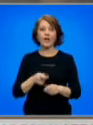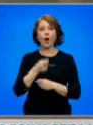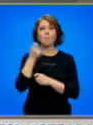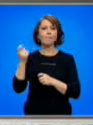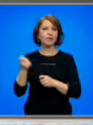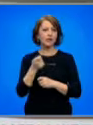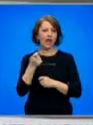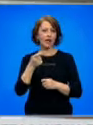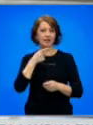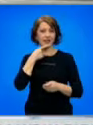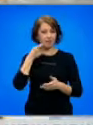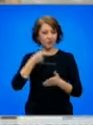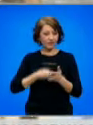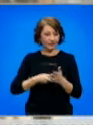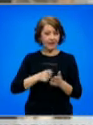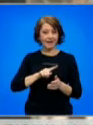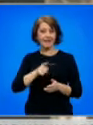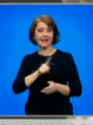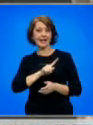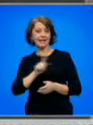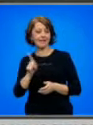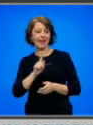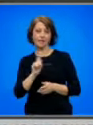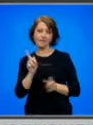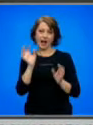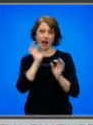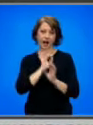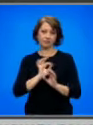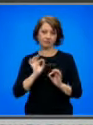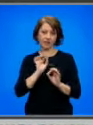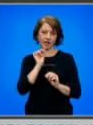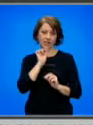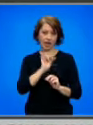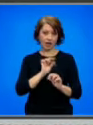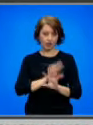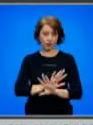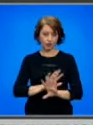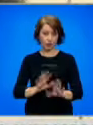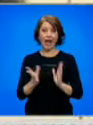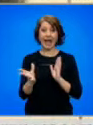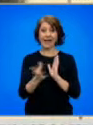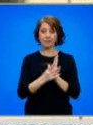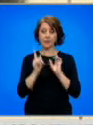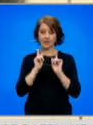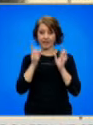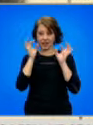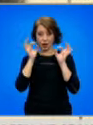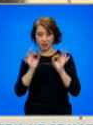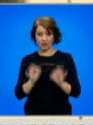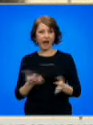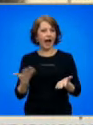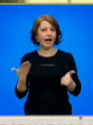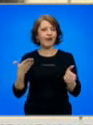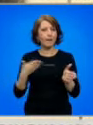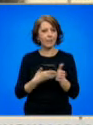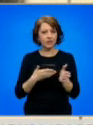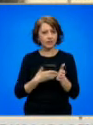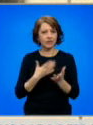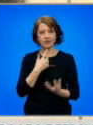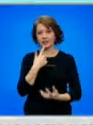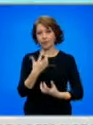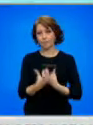нито отрекоха подобна версия. По случая образувано досъдебно производство. Експертиза трябва да установи каква е причината за пожара.